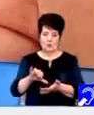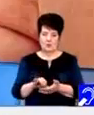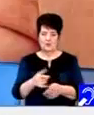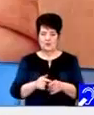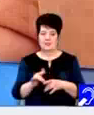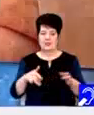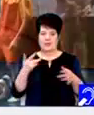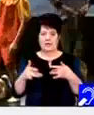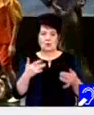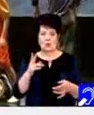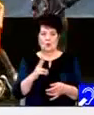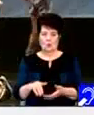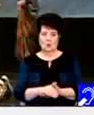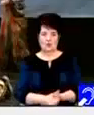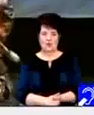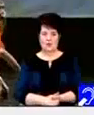de teatru.